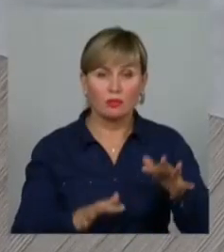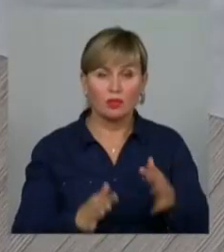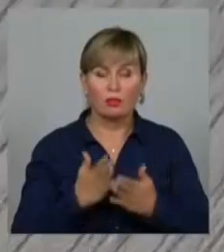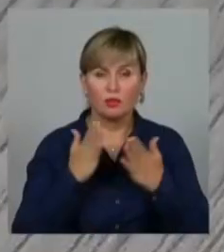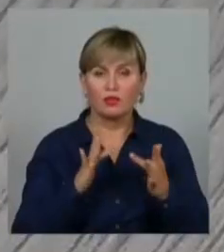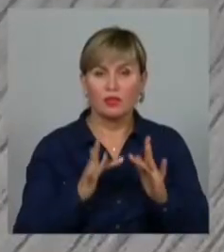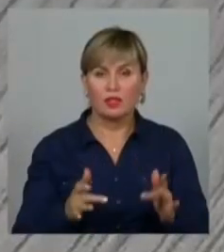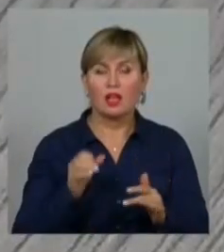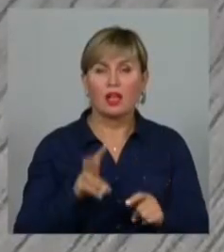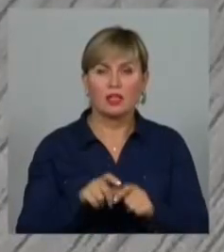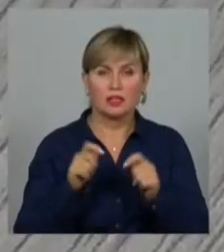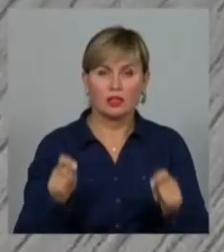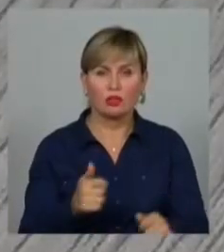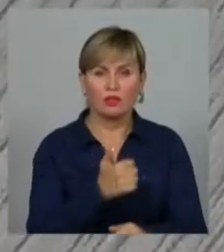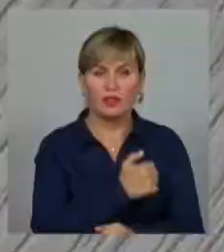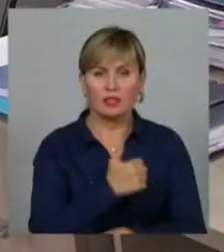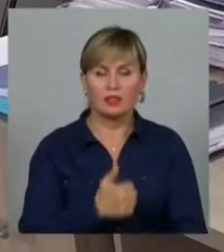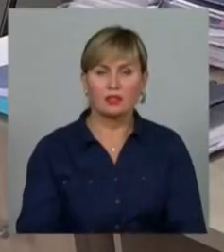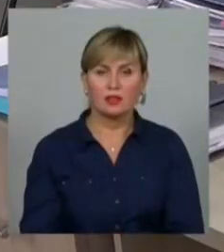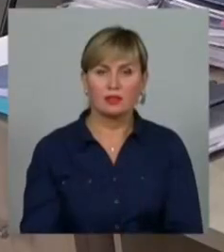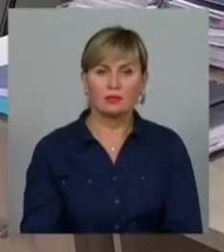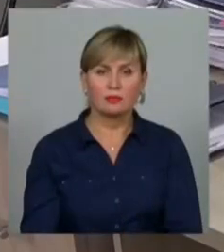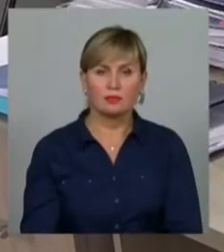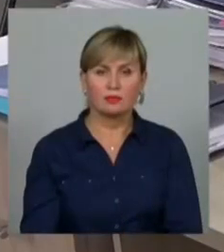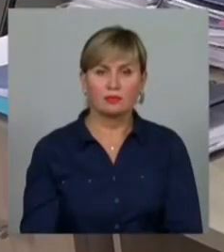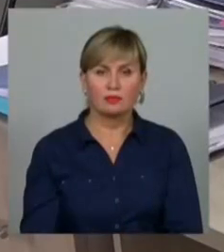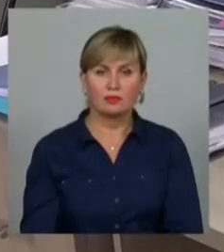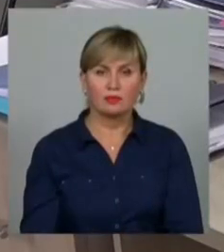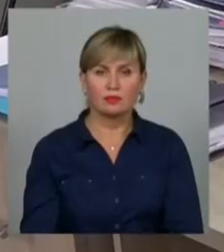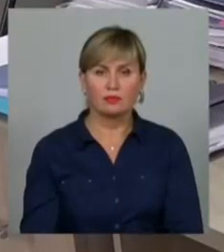прочитать в интернете, как создаются вакцины. Динара Сабитова, Арсен Сандыбаев, телеканал Алматы.